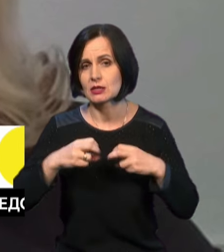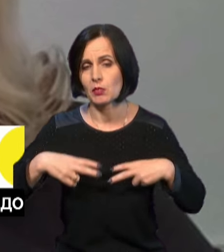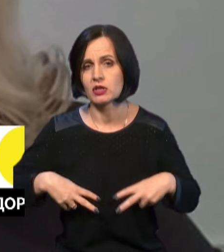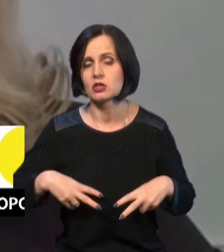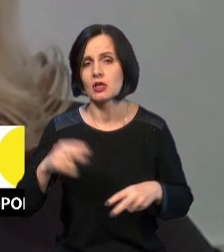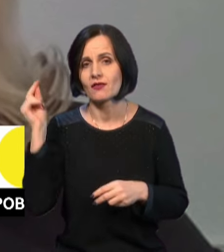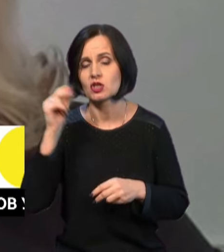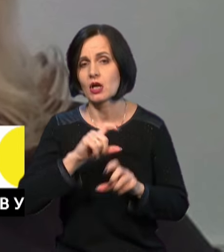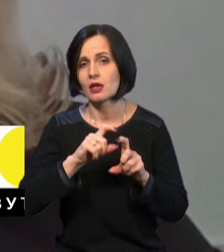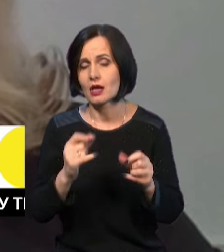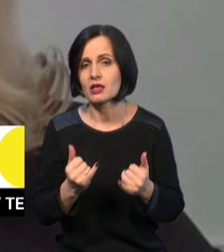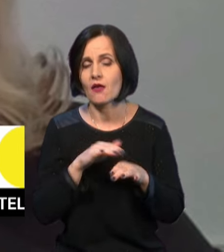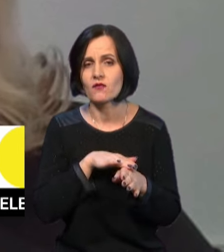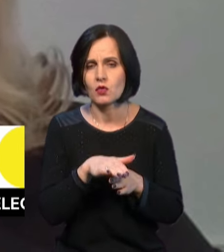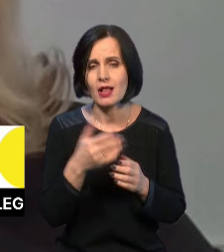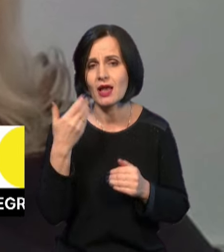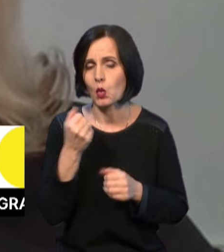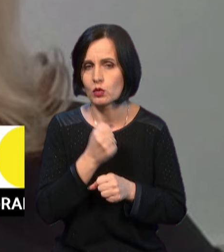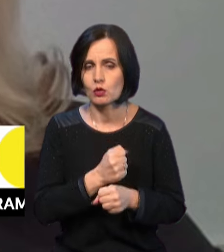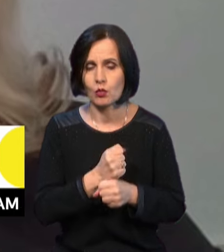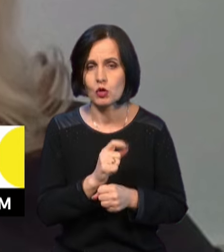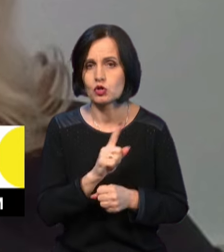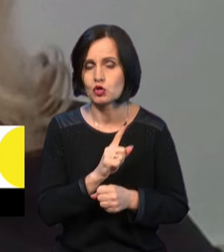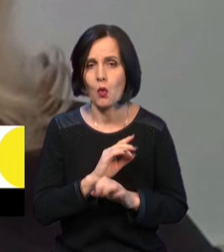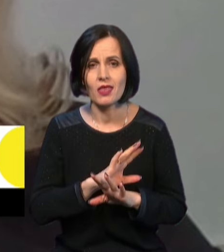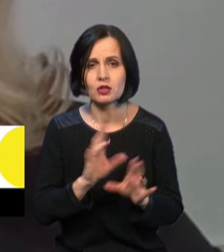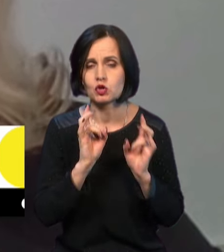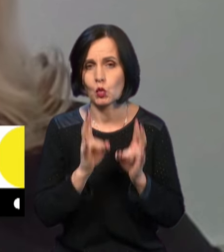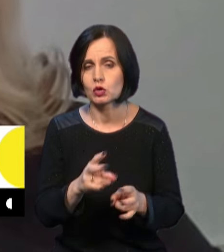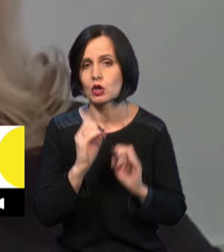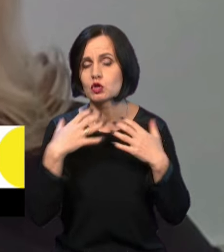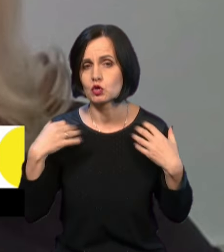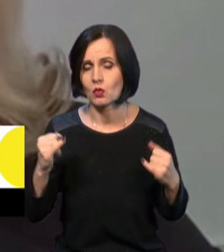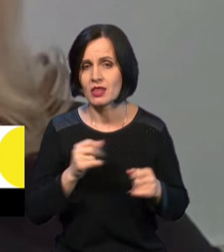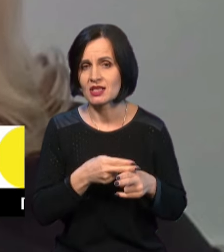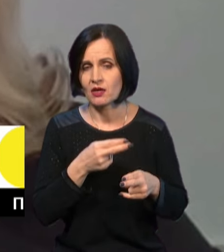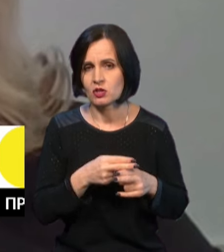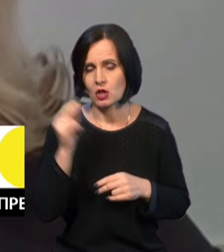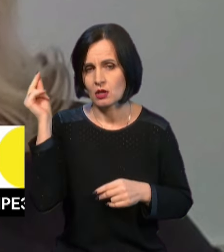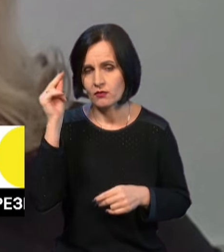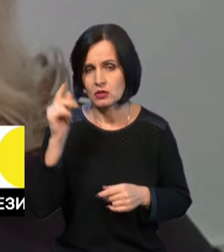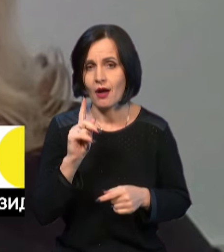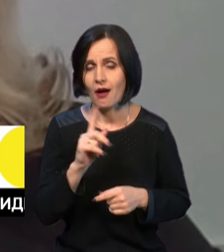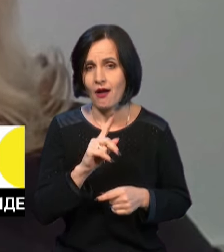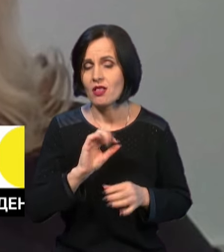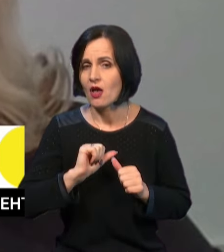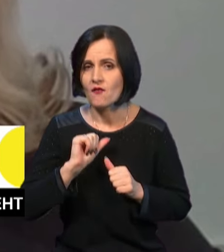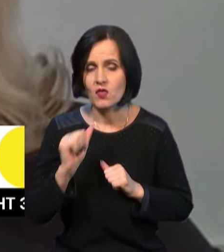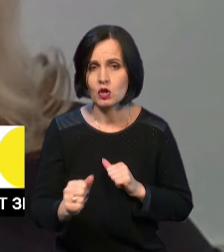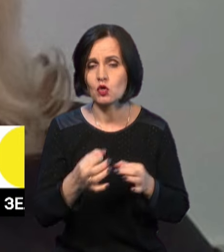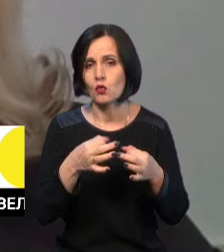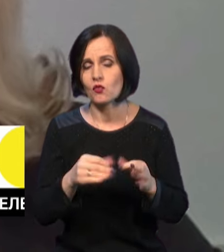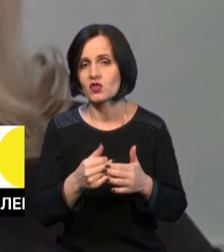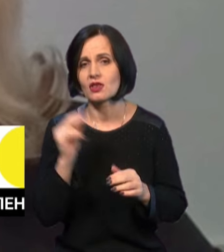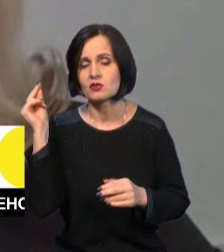навчальних закладів для виконання легкої роботи, що не шкодить здоров'ю і не заважає навчанню. Але виключно у вільний від